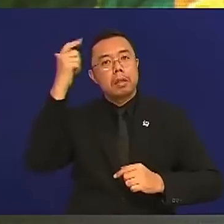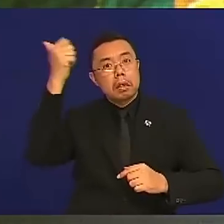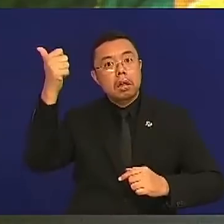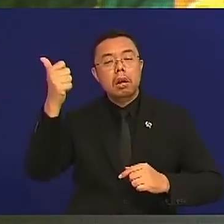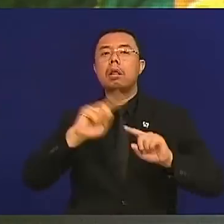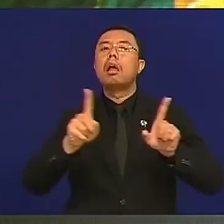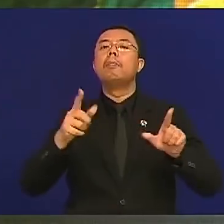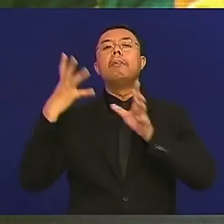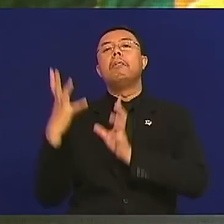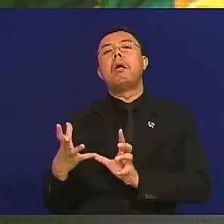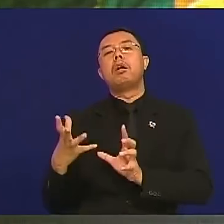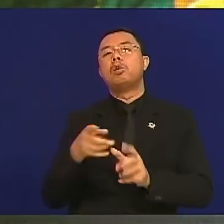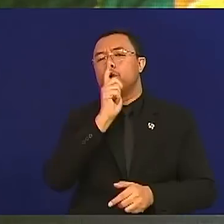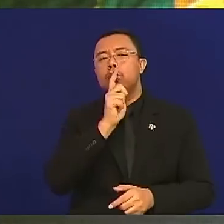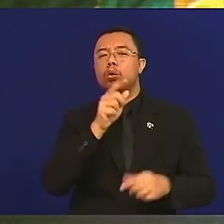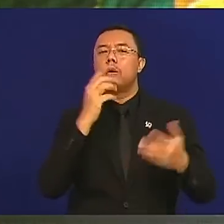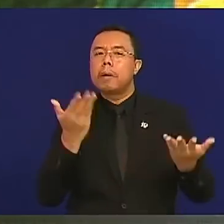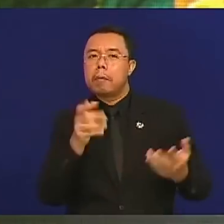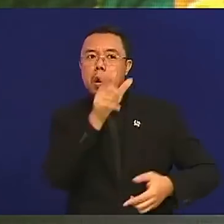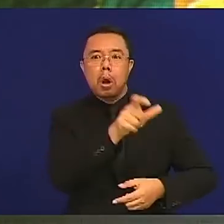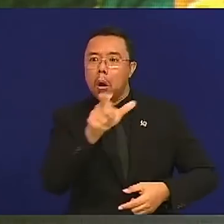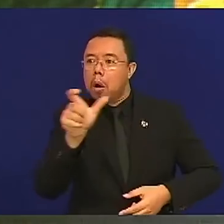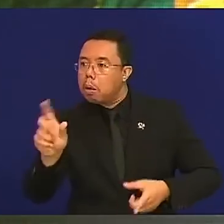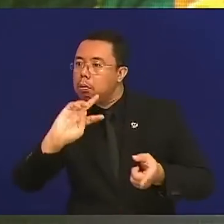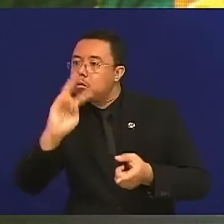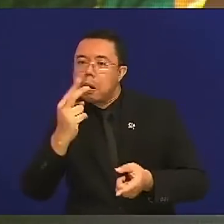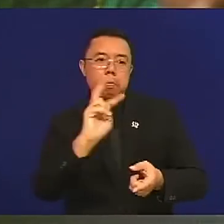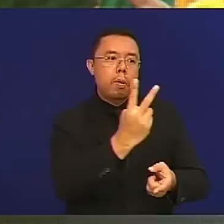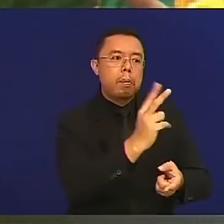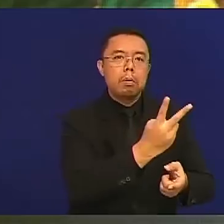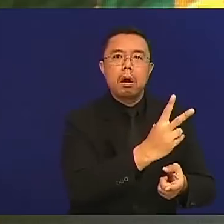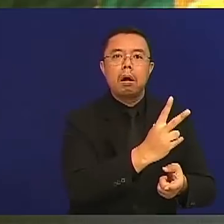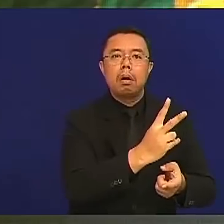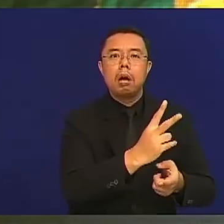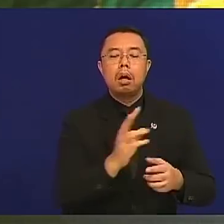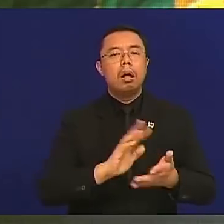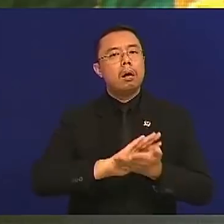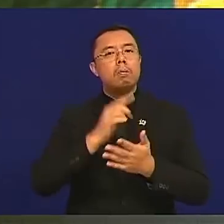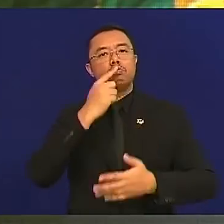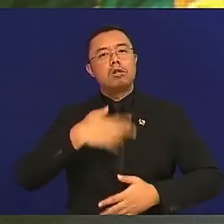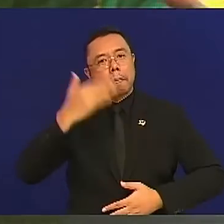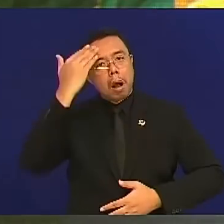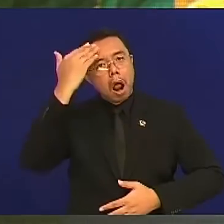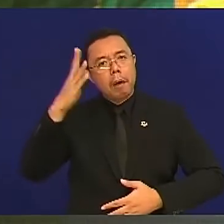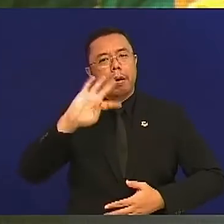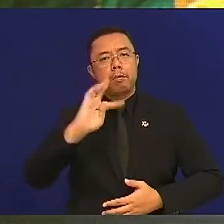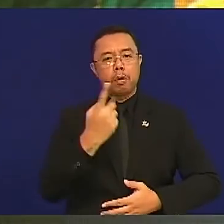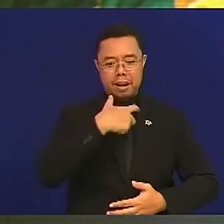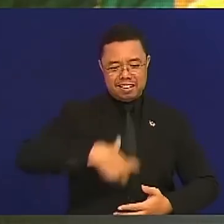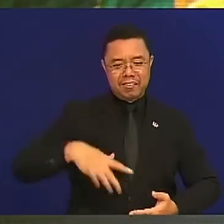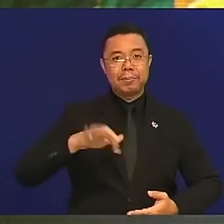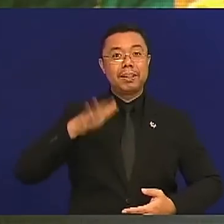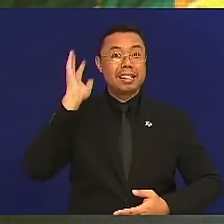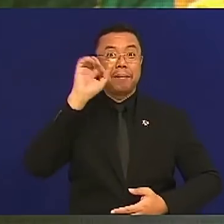tidak memiliki beban yang sungguh bagaimana setiap individu diubah, mengalami perubahan kodrat seperti yang